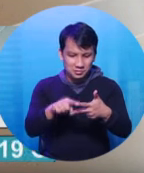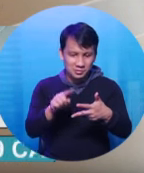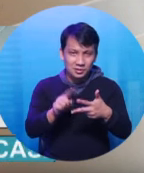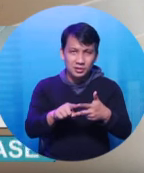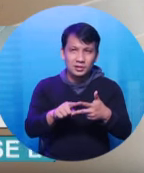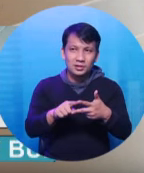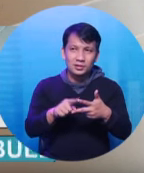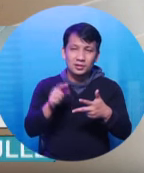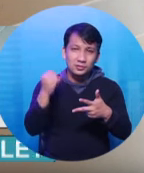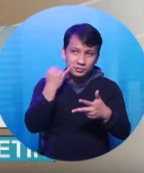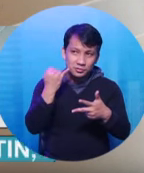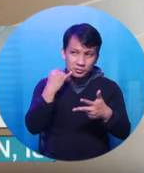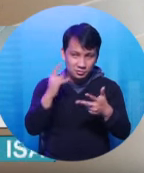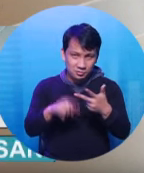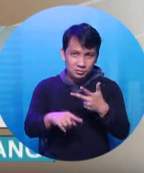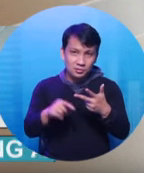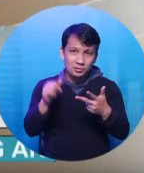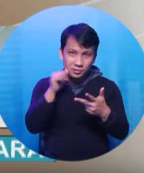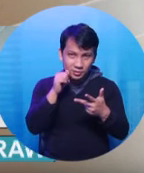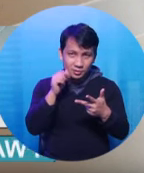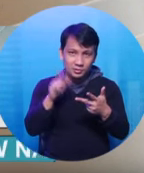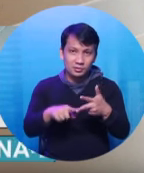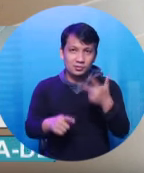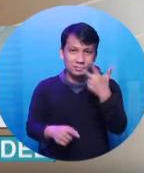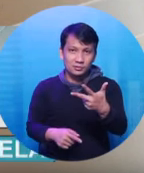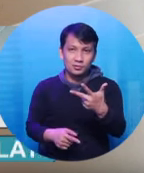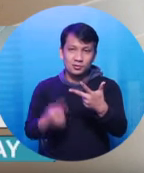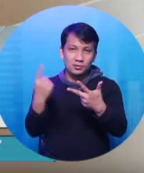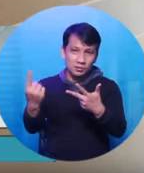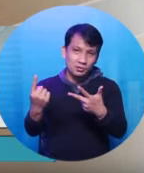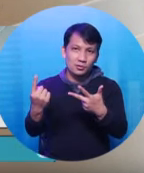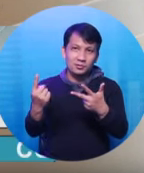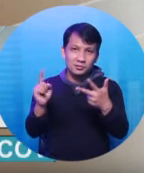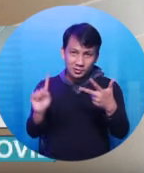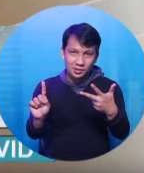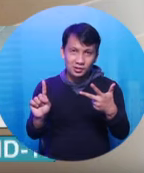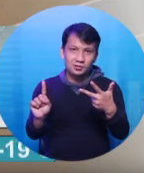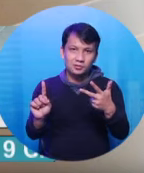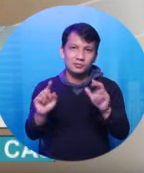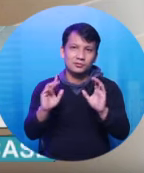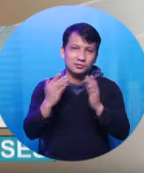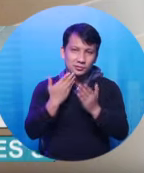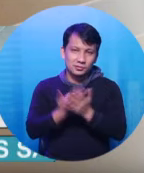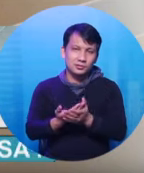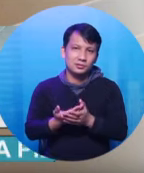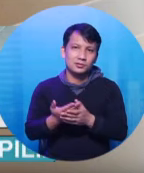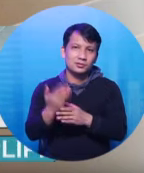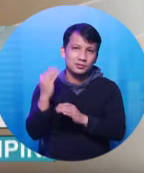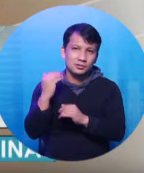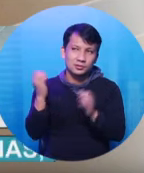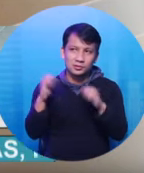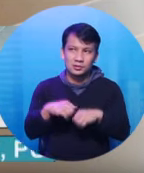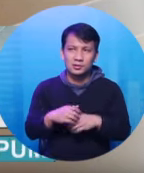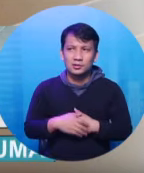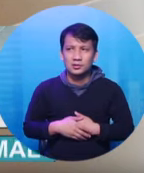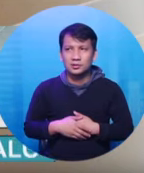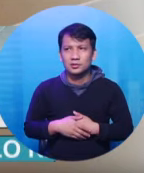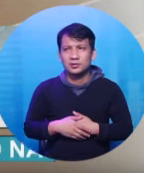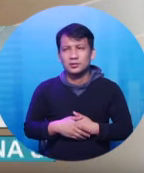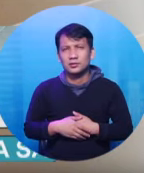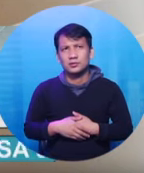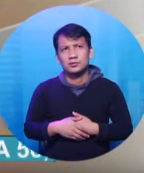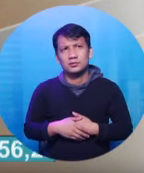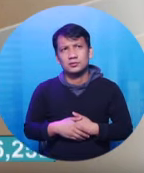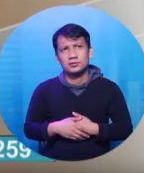tapos si Jonalyn, at saka ikaw. Tatlo versus opo. Isa. Okay, good. Sige, asahan namin yan. Ma'am